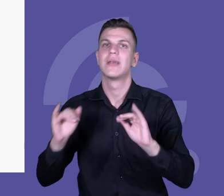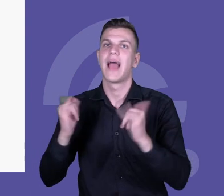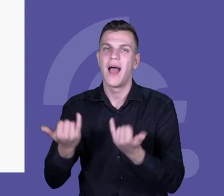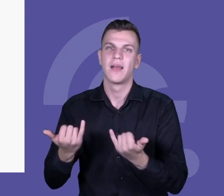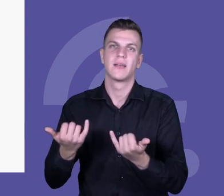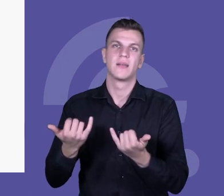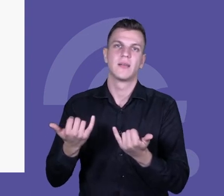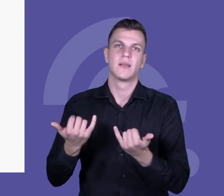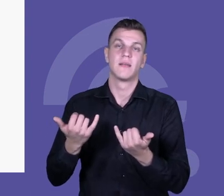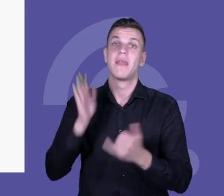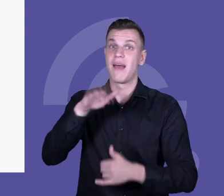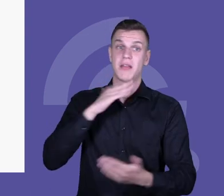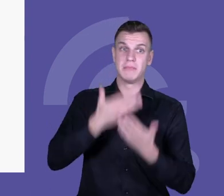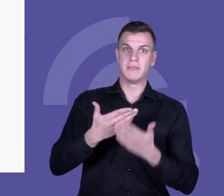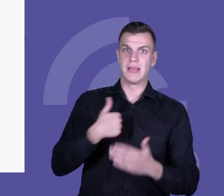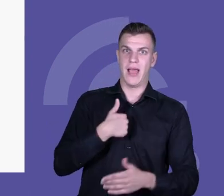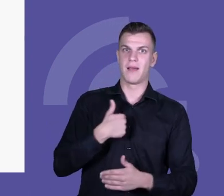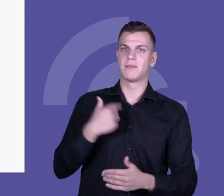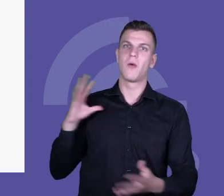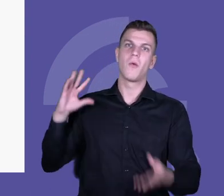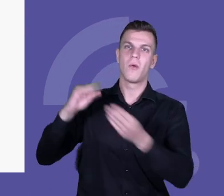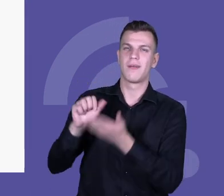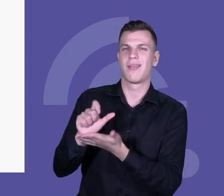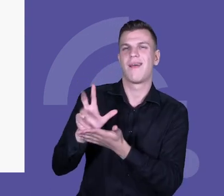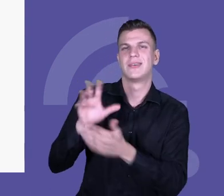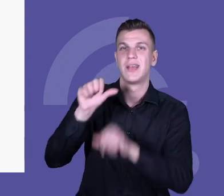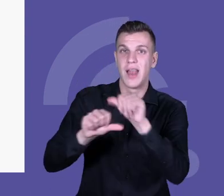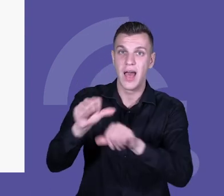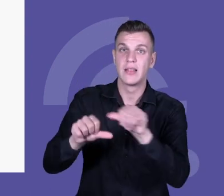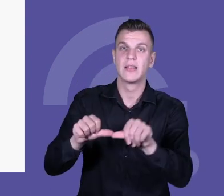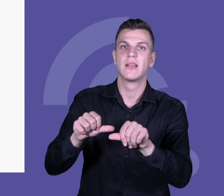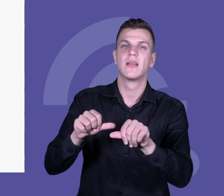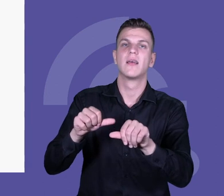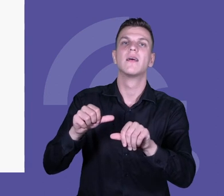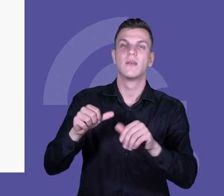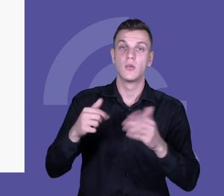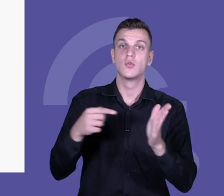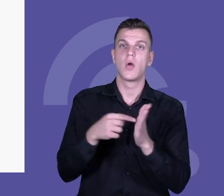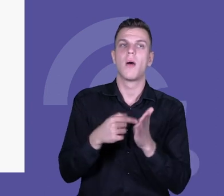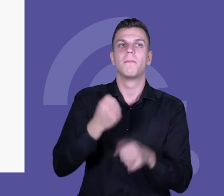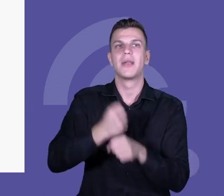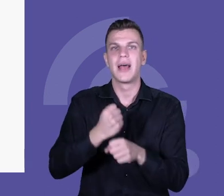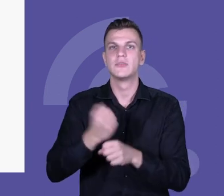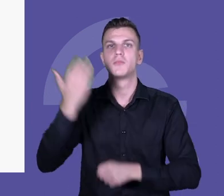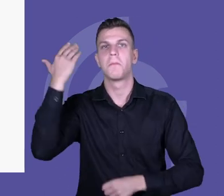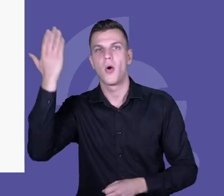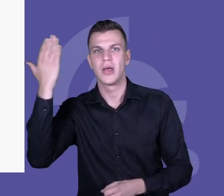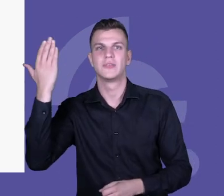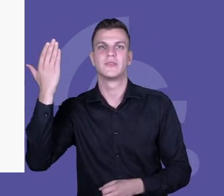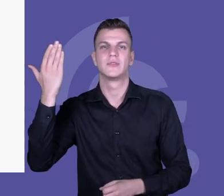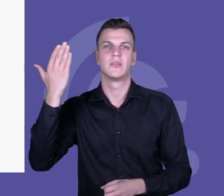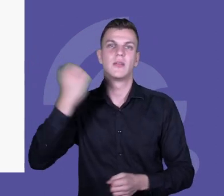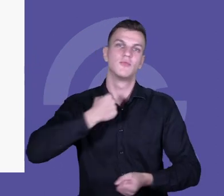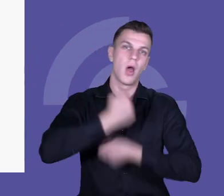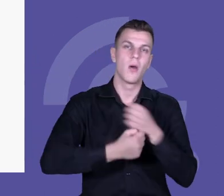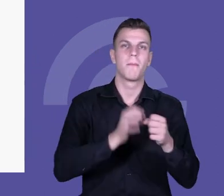doświadczenia sprzed kilkunastu lat mogę powiedzieć o tym, że bardzo wiele też kompetencji nabywa się właśnie pracując społecznie, realizując takie